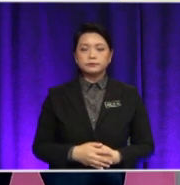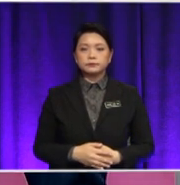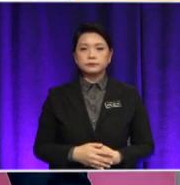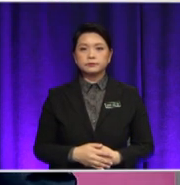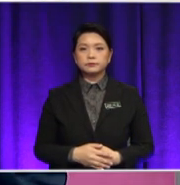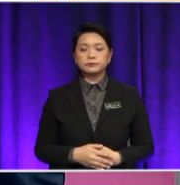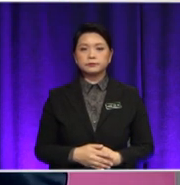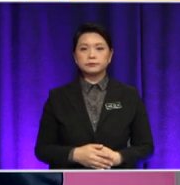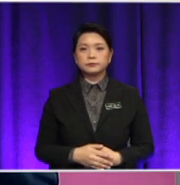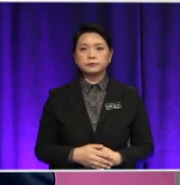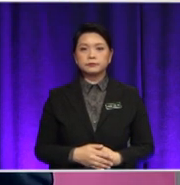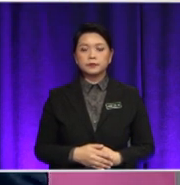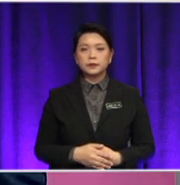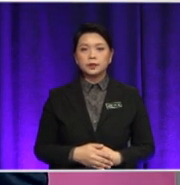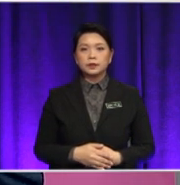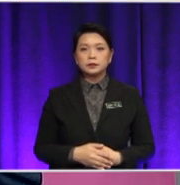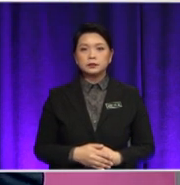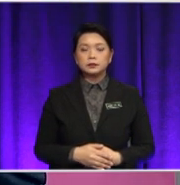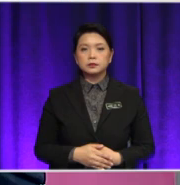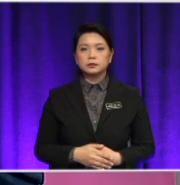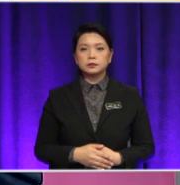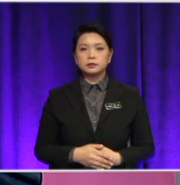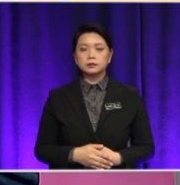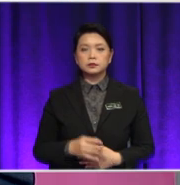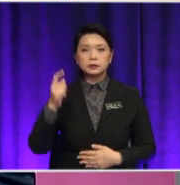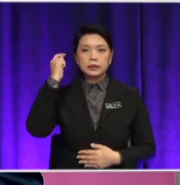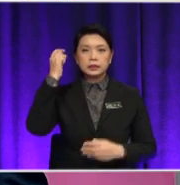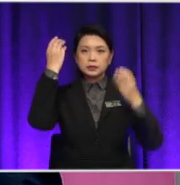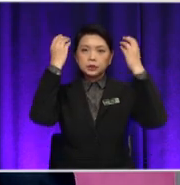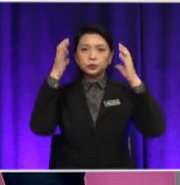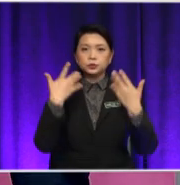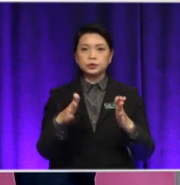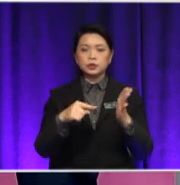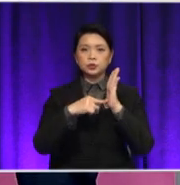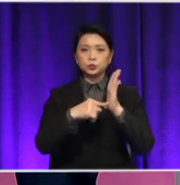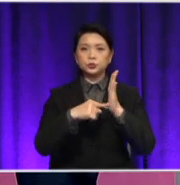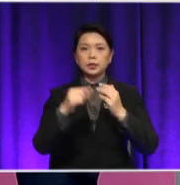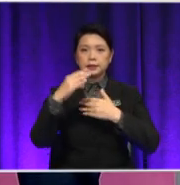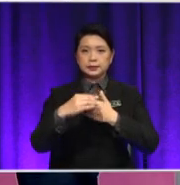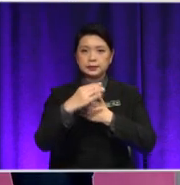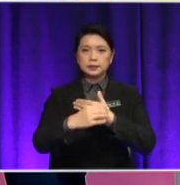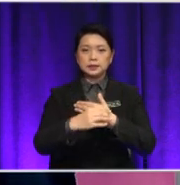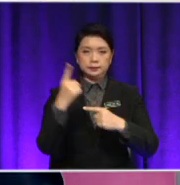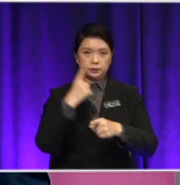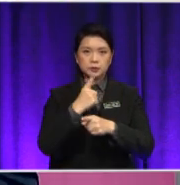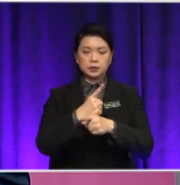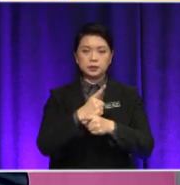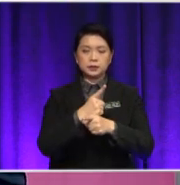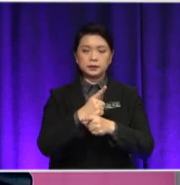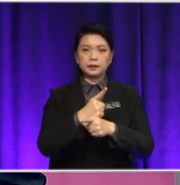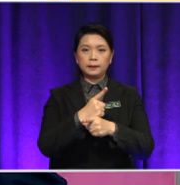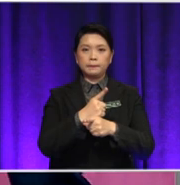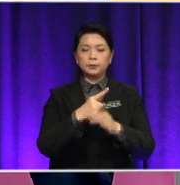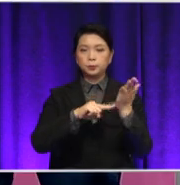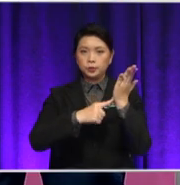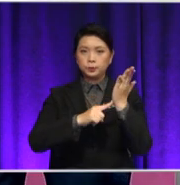Tetapi sebelum tu Akmal, murid semua, tadi cikgu Hakim dah tunjuk, cikgu Hakim tercedera lutut main bola sepak. Aku mah pengulasnya.